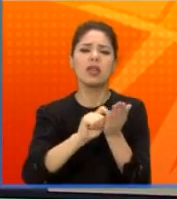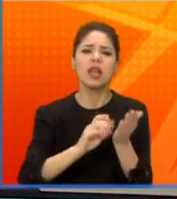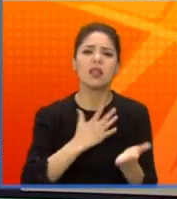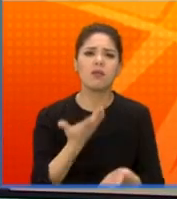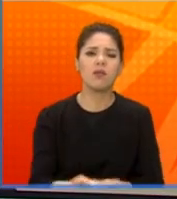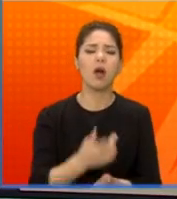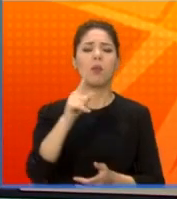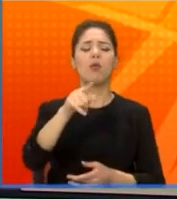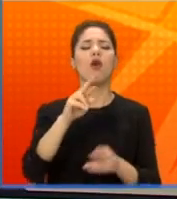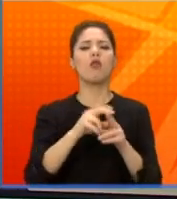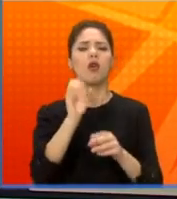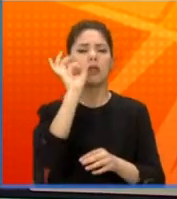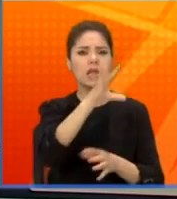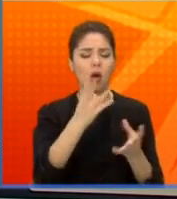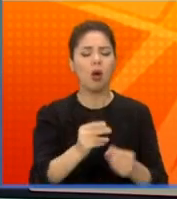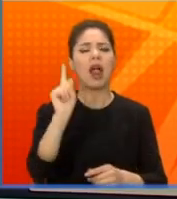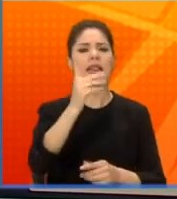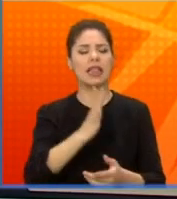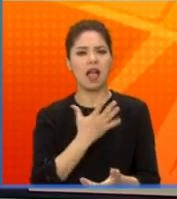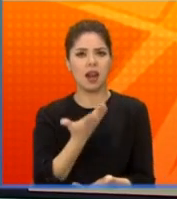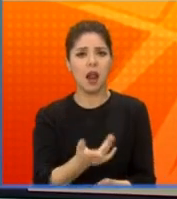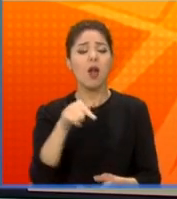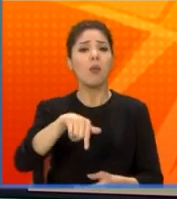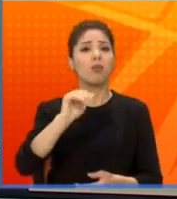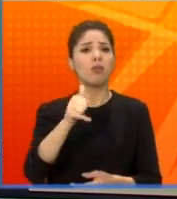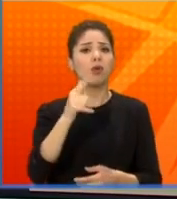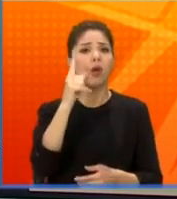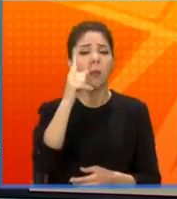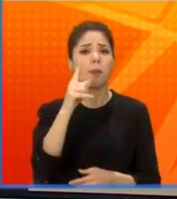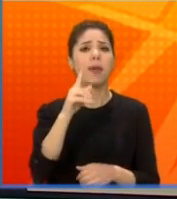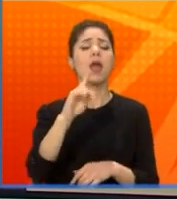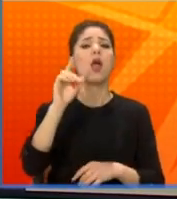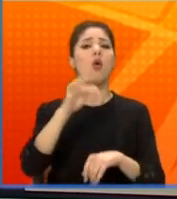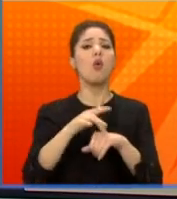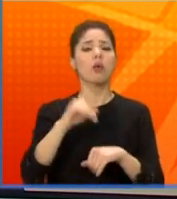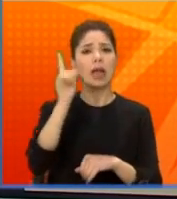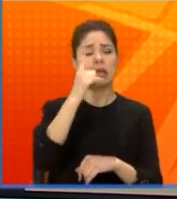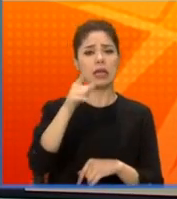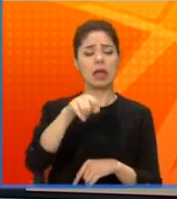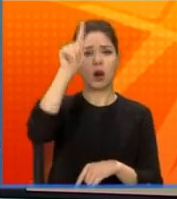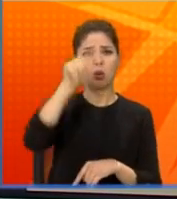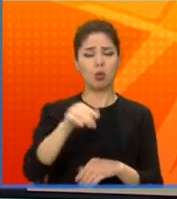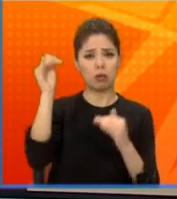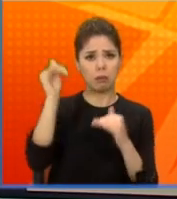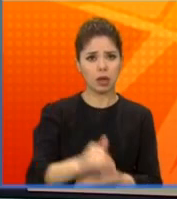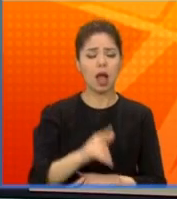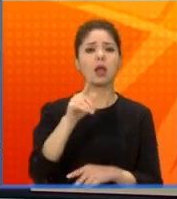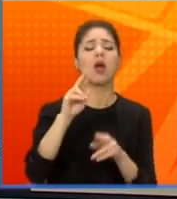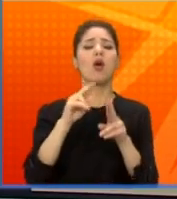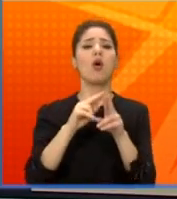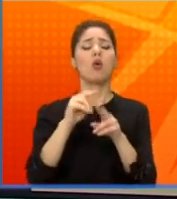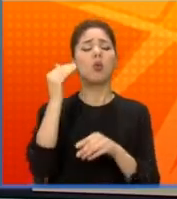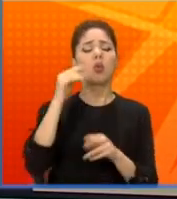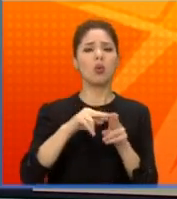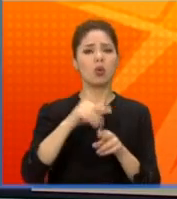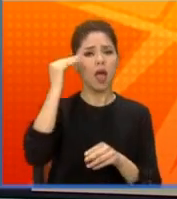yakalanan liderler de oldu biliyorsunuz geride bıraktığımız günlerde. Bugün bir ülke lideri daha geldi gündeme. Kuzey Kore Devlet Başkanı Kim